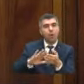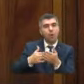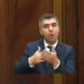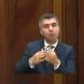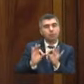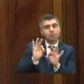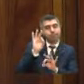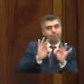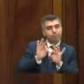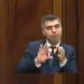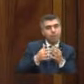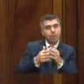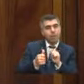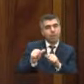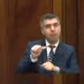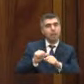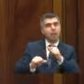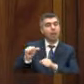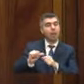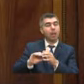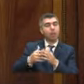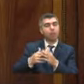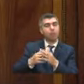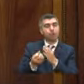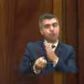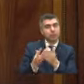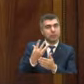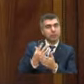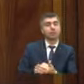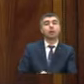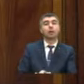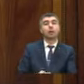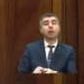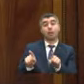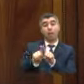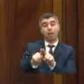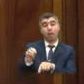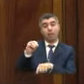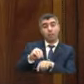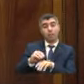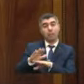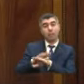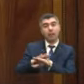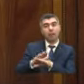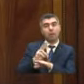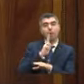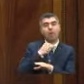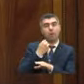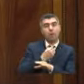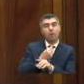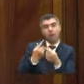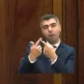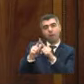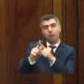الاختلالات وإعادة تصحيحها وبنائها، وبالتالي تدعيم القرار السياسي للحكومة في أفق تحقيق